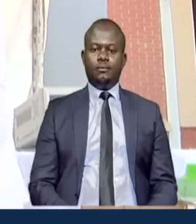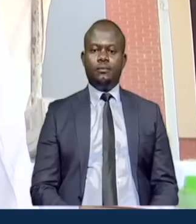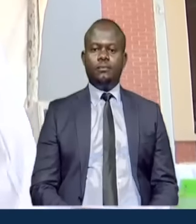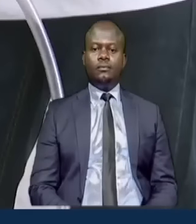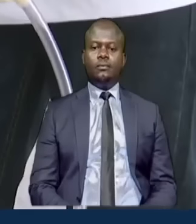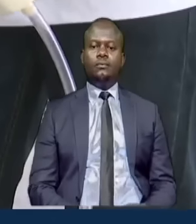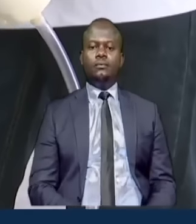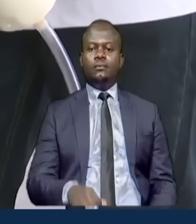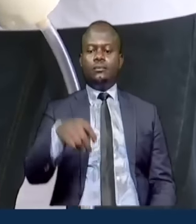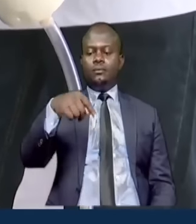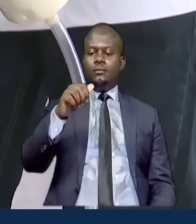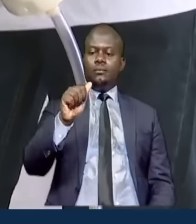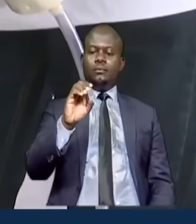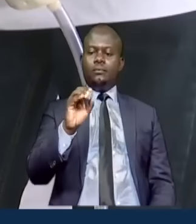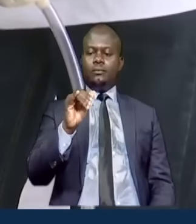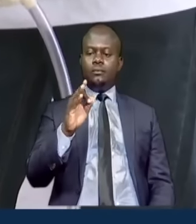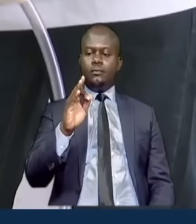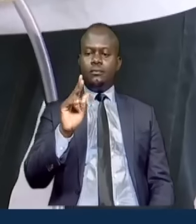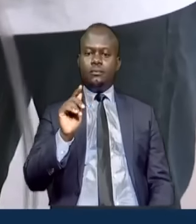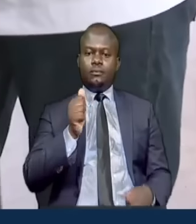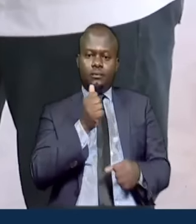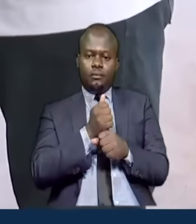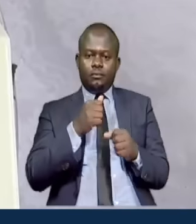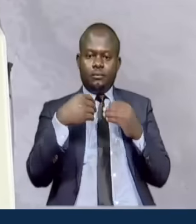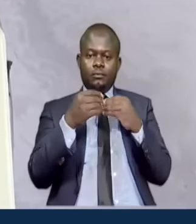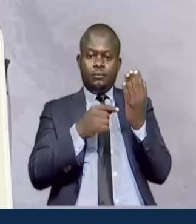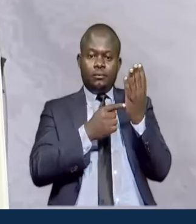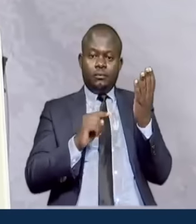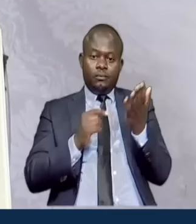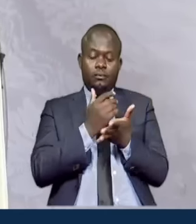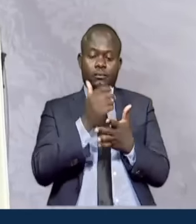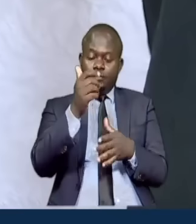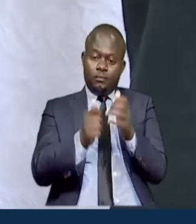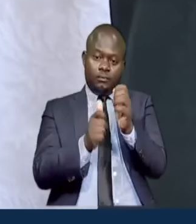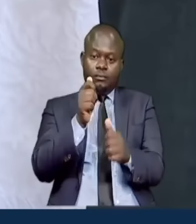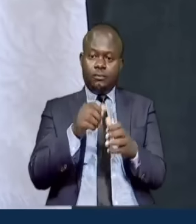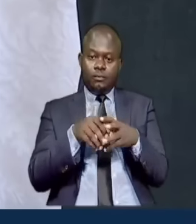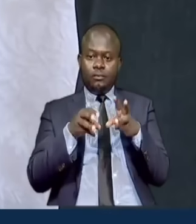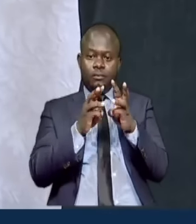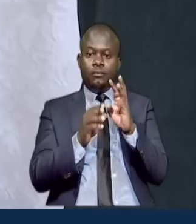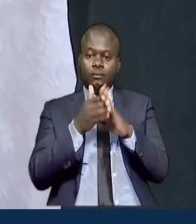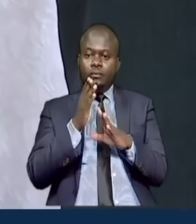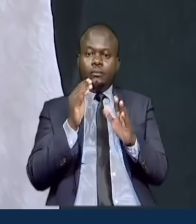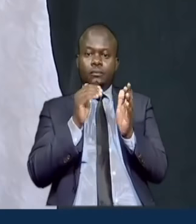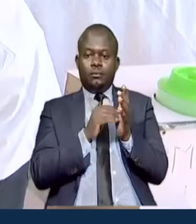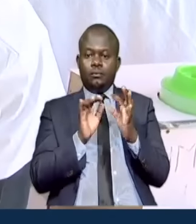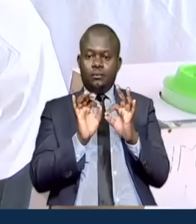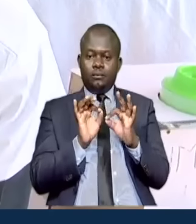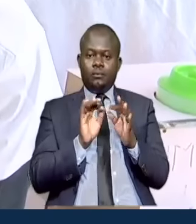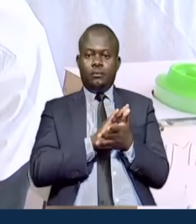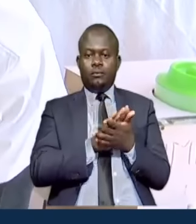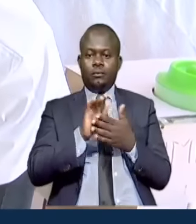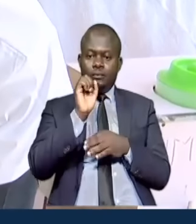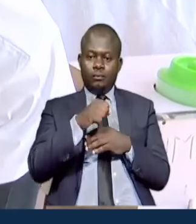Ni Irema Pacifique we n'abagenzi be batatu bakoze igikoresho cy'ikoranabuhanga gifasha mu gukama inka mu buryo bavuga ko bwihuta kandi bunoza isuku kurusha